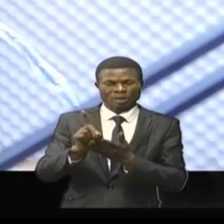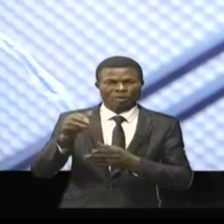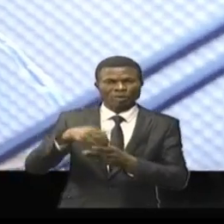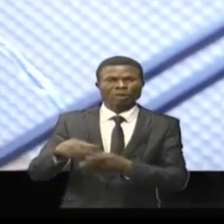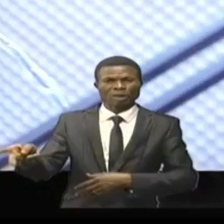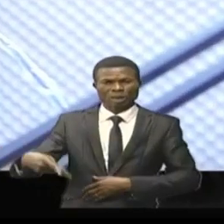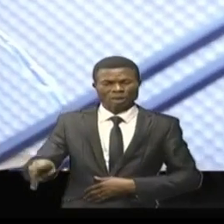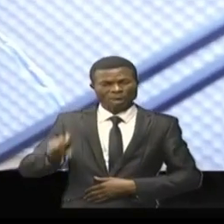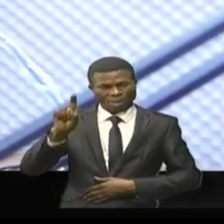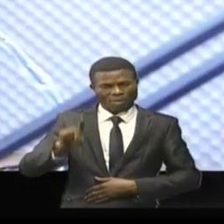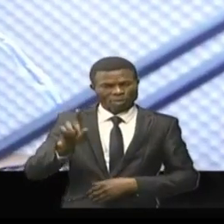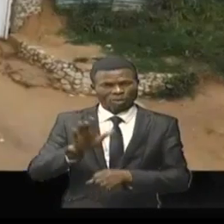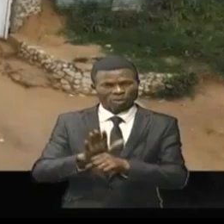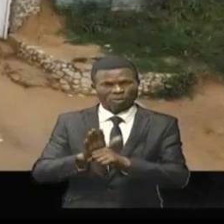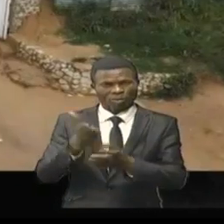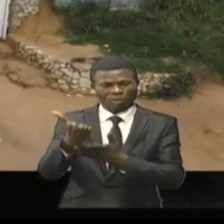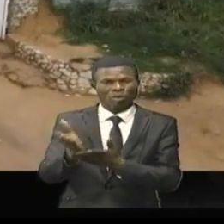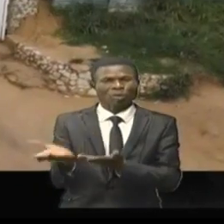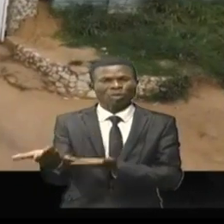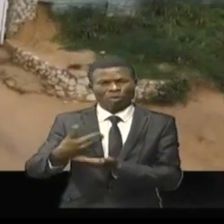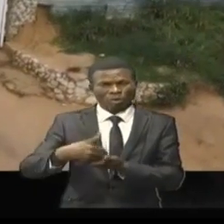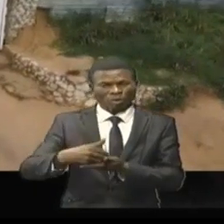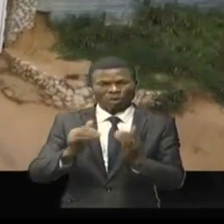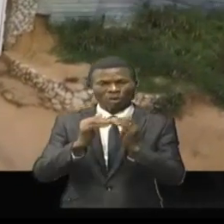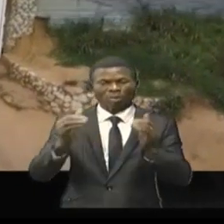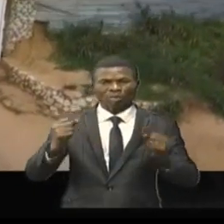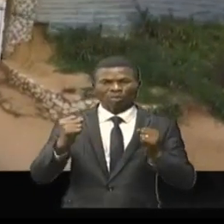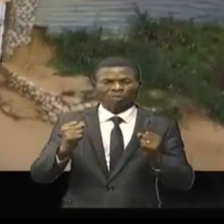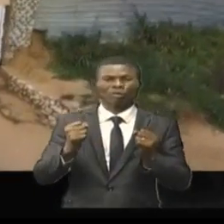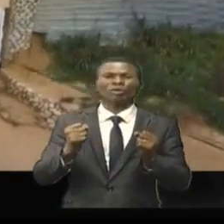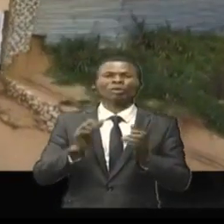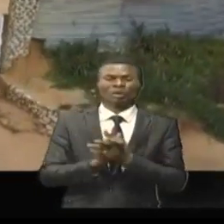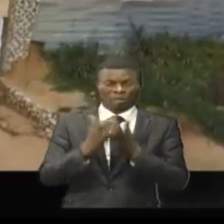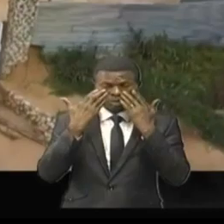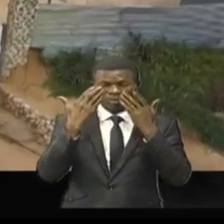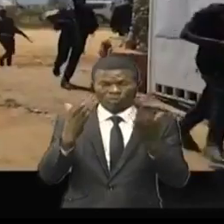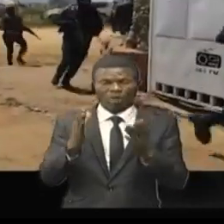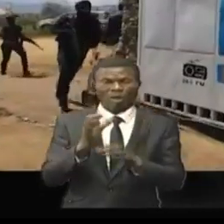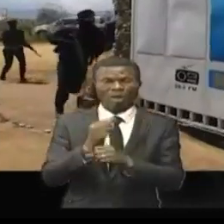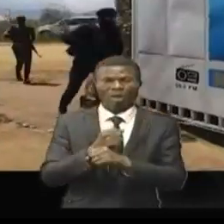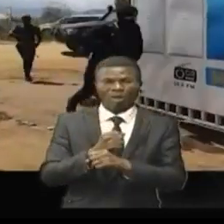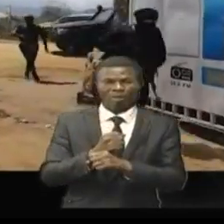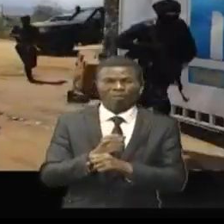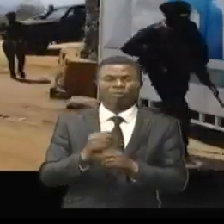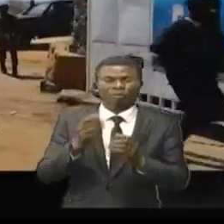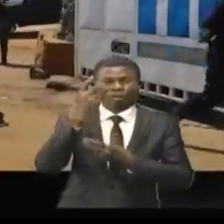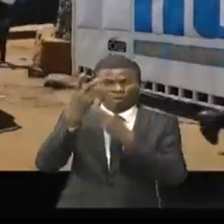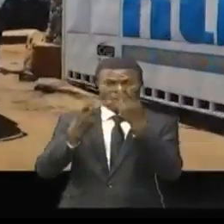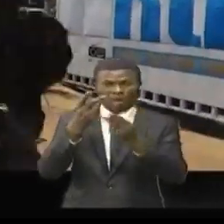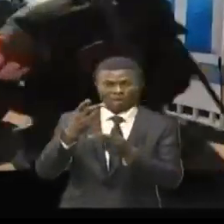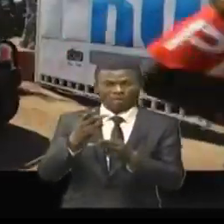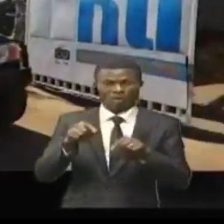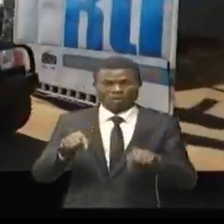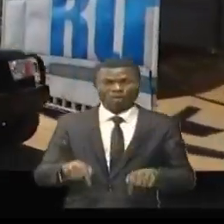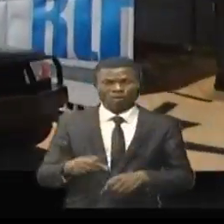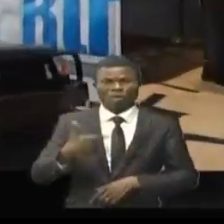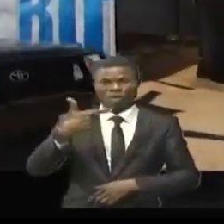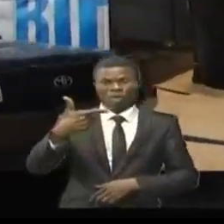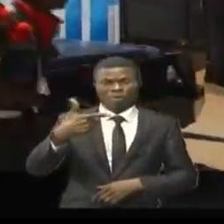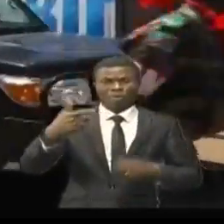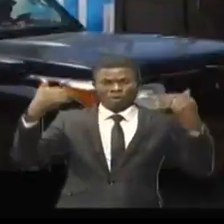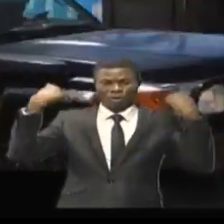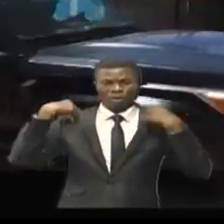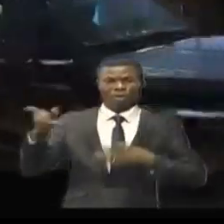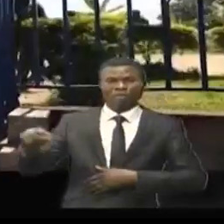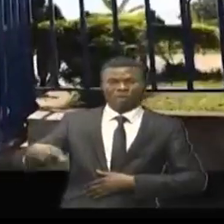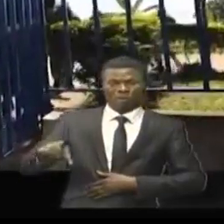a besoin en vue du retour d'une paix durable. Voilà ce qui justifie la visite ce mardi de l'autorité provinciale